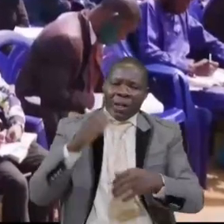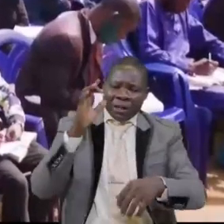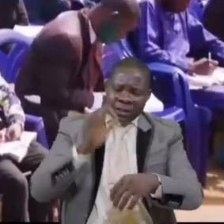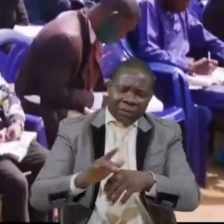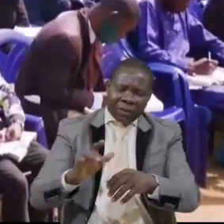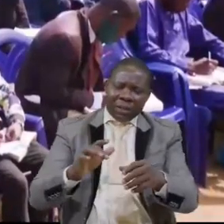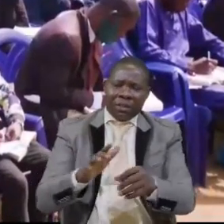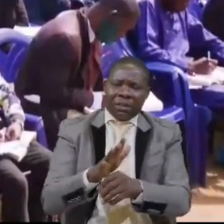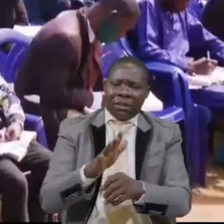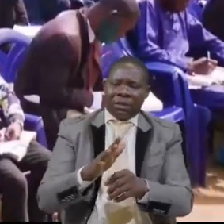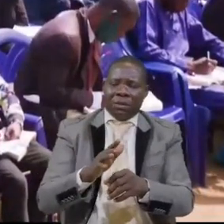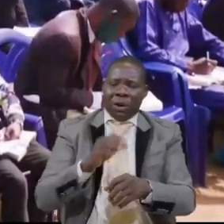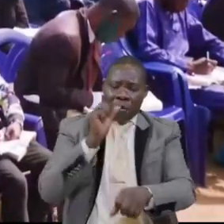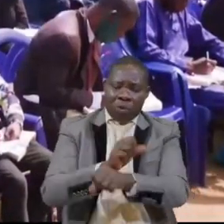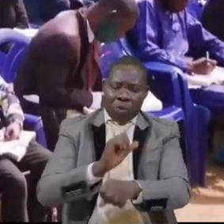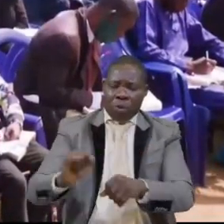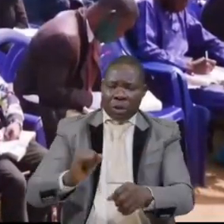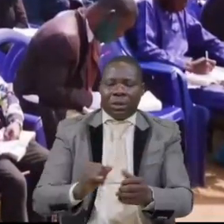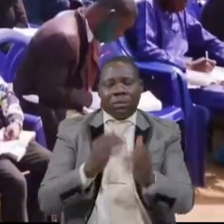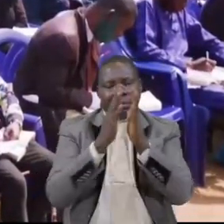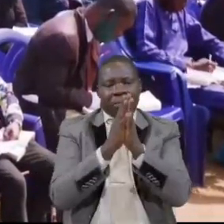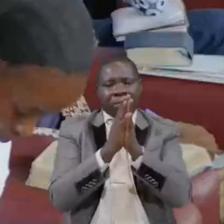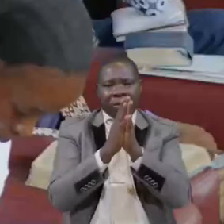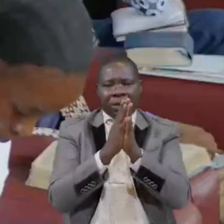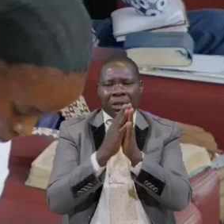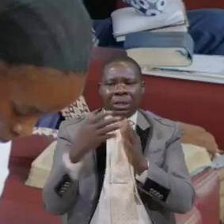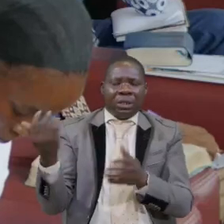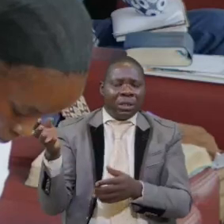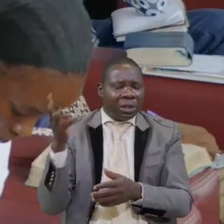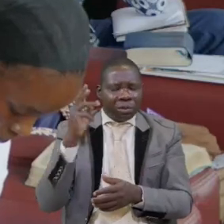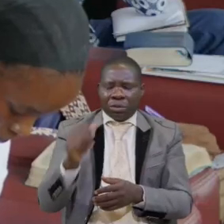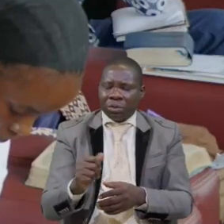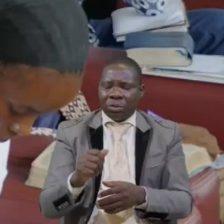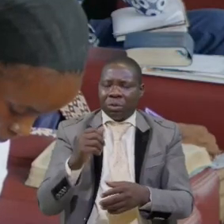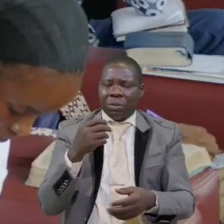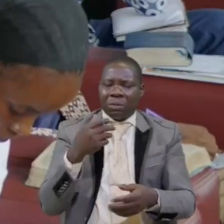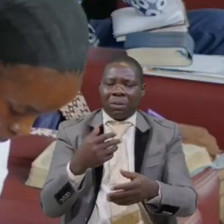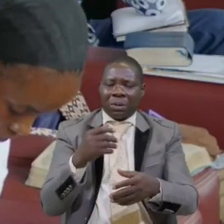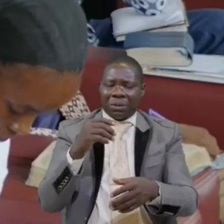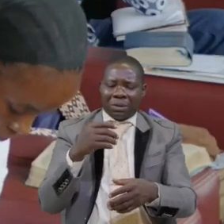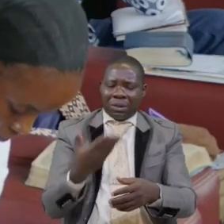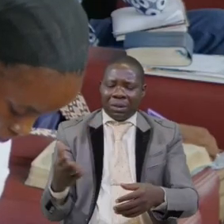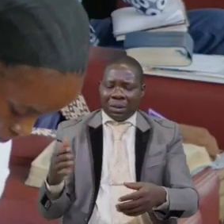efficace. Il n'y avait pas de cas dans la vie de Daniel.